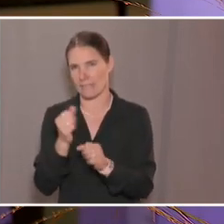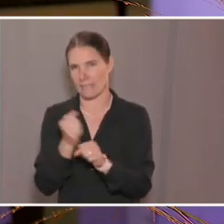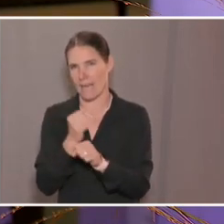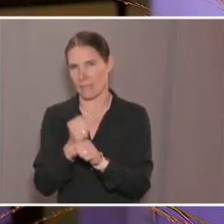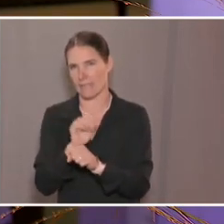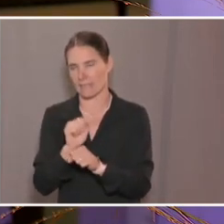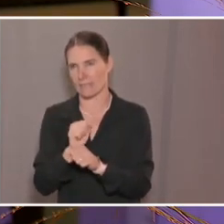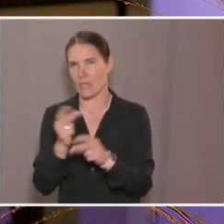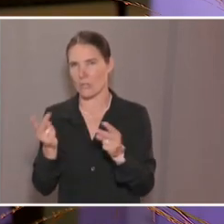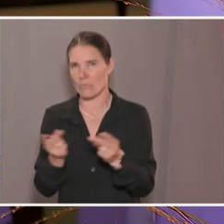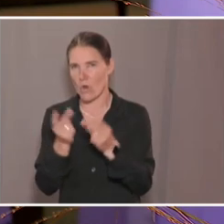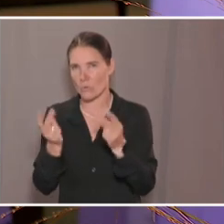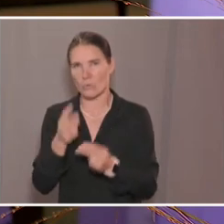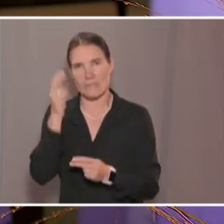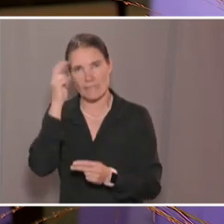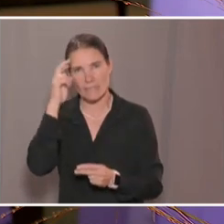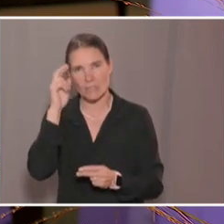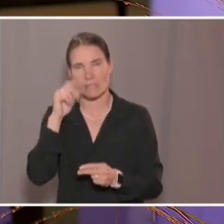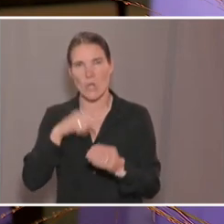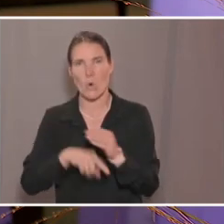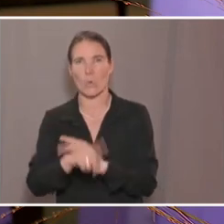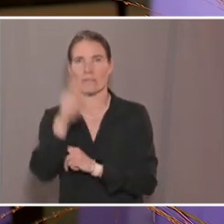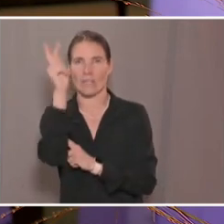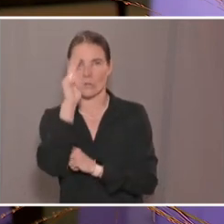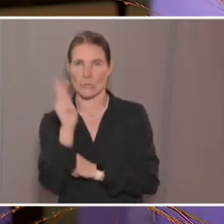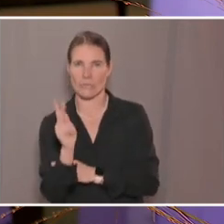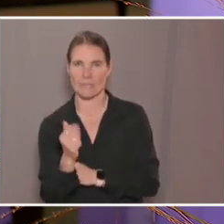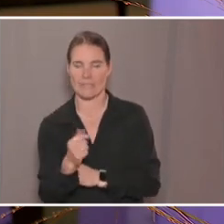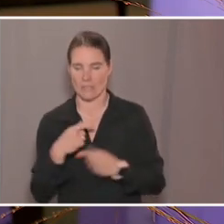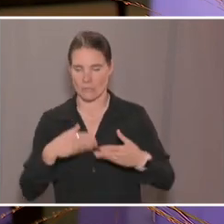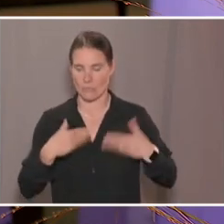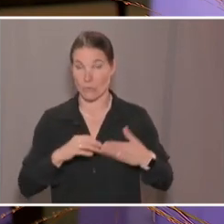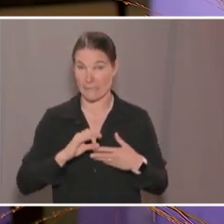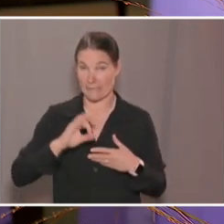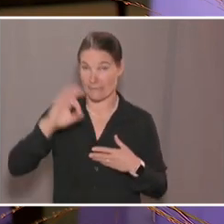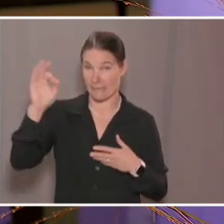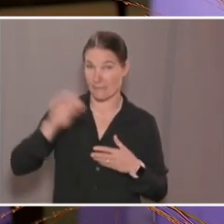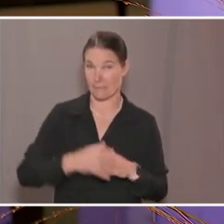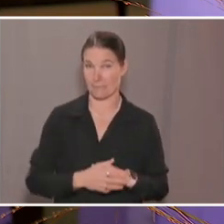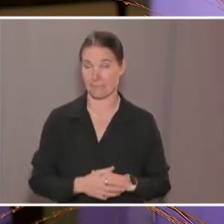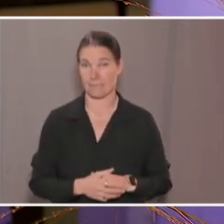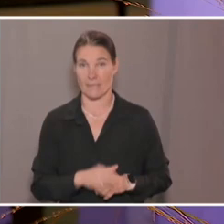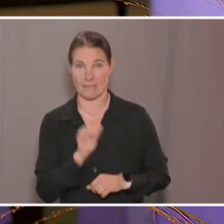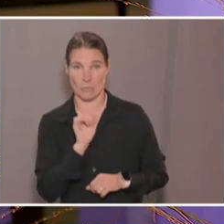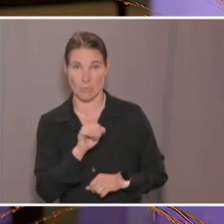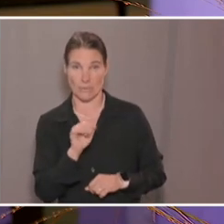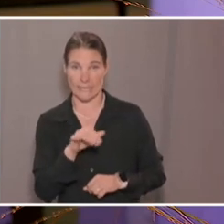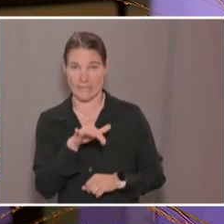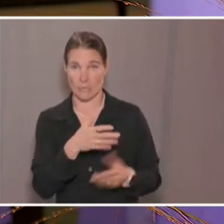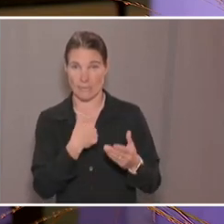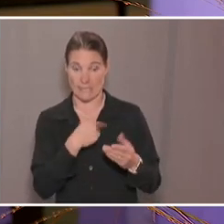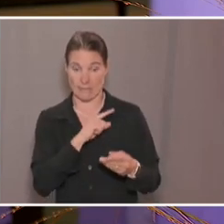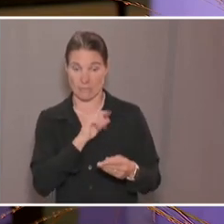und der Pflege der Wissenschaften und der Künste, wie es so schön heißt. Ich freue mich sehr, dass wir diese Möglichkeit bekommen